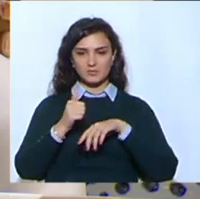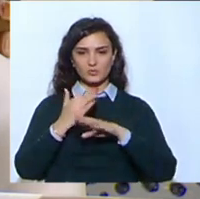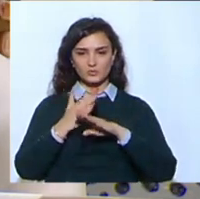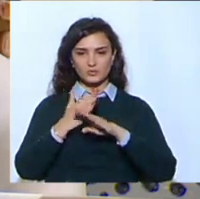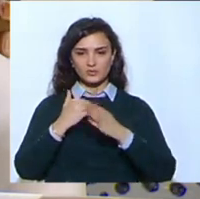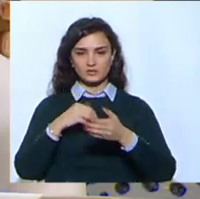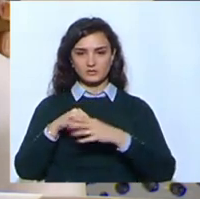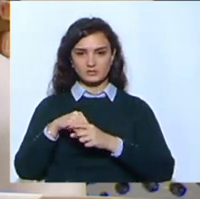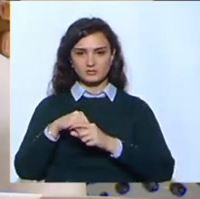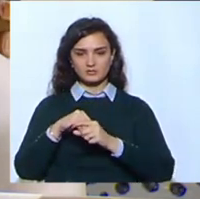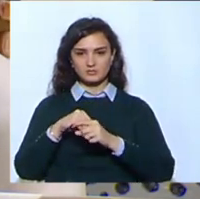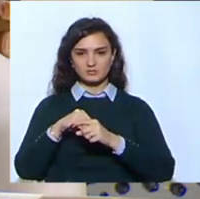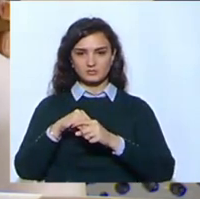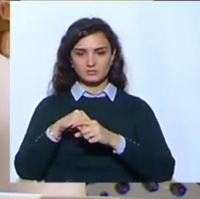ანუ